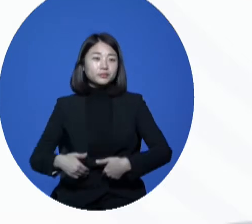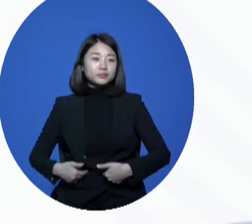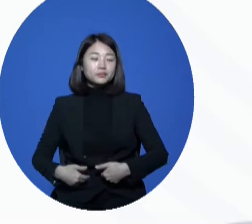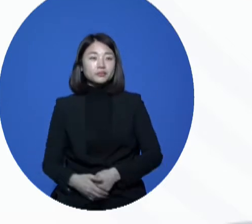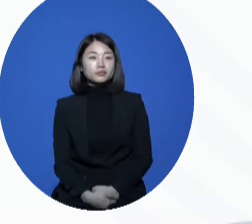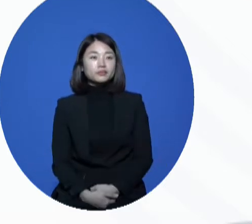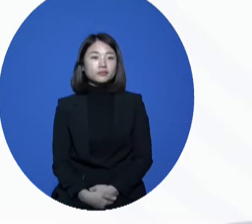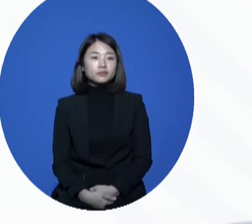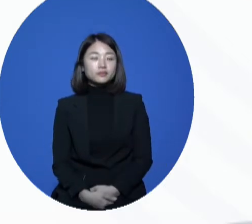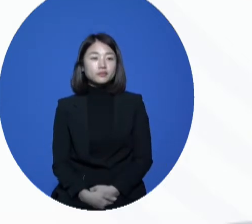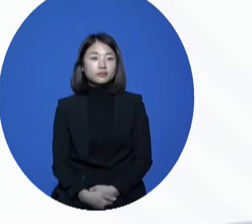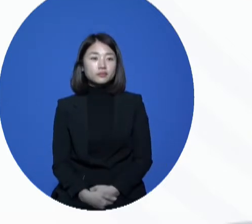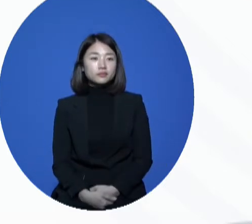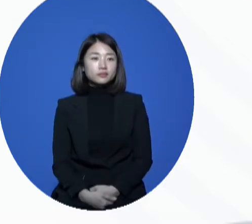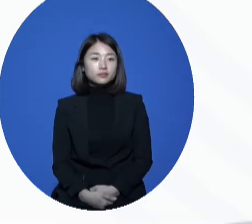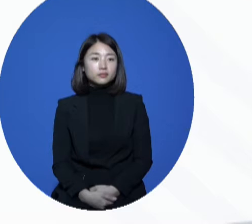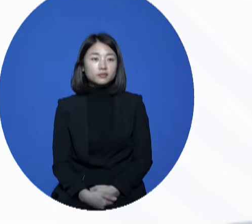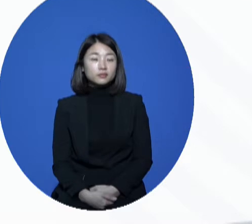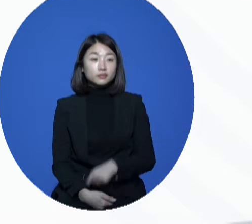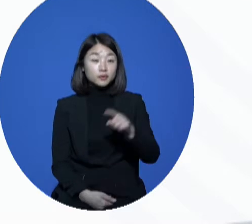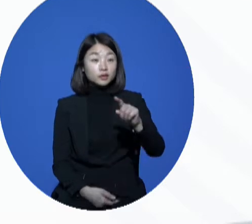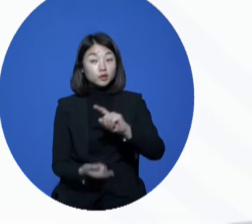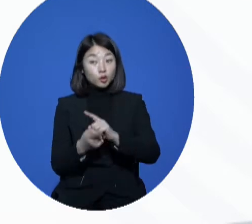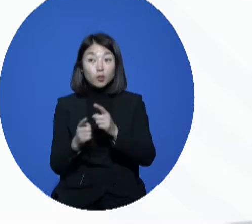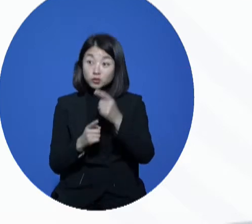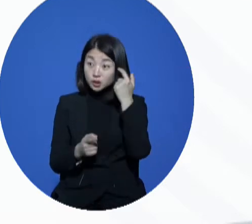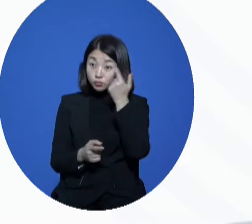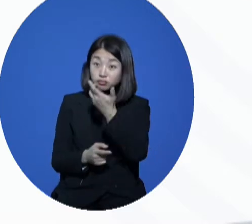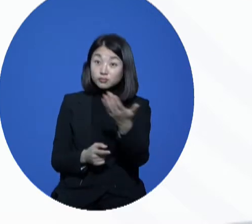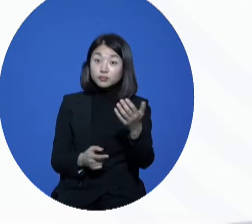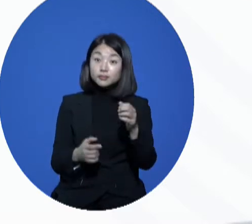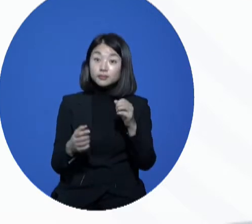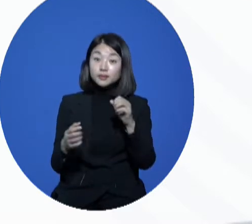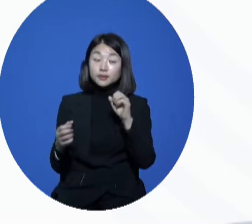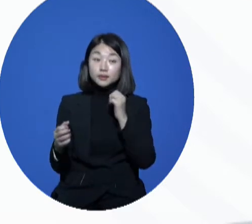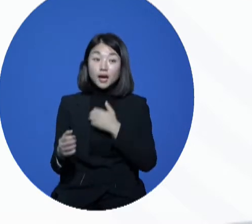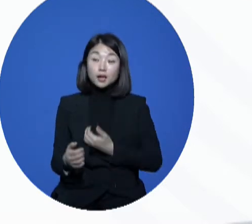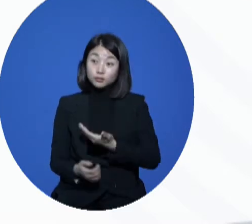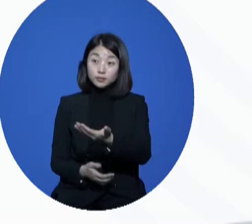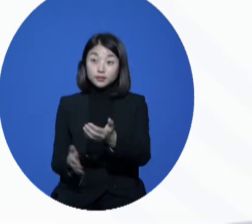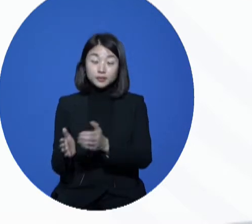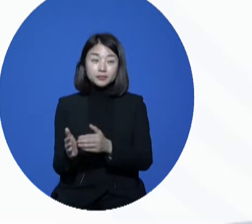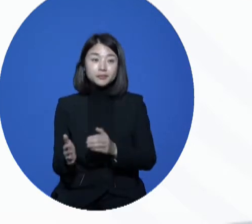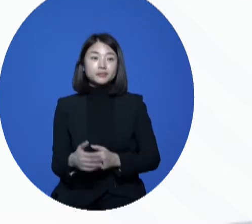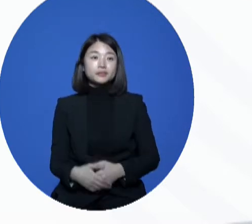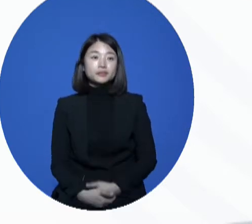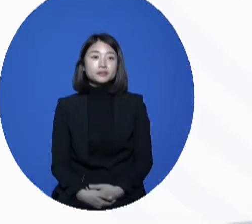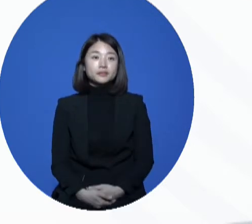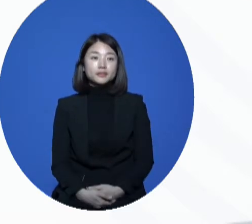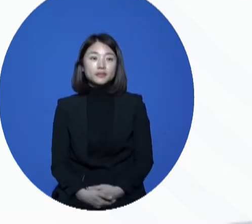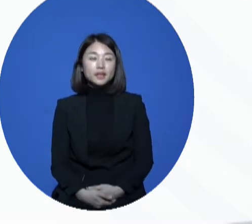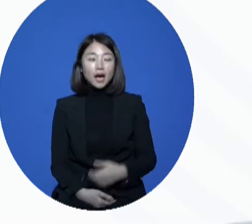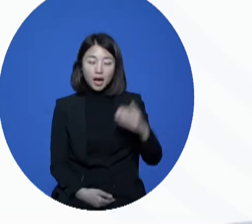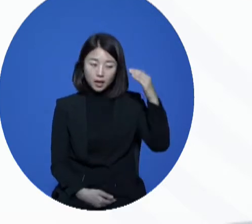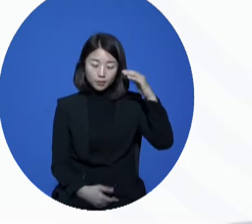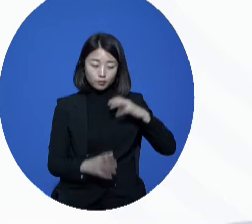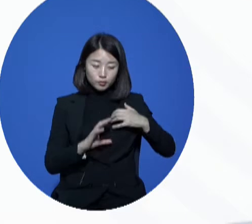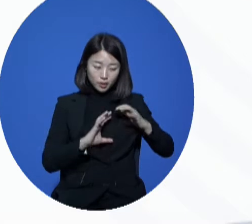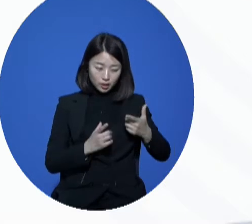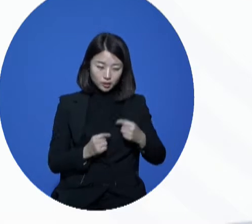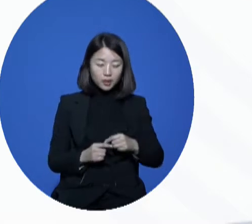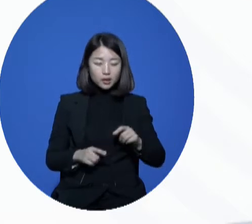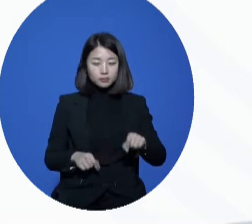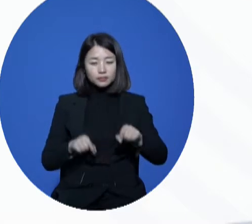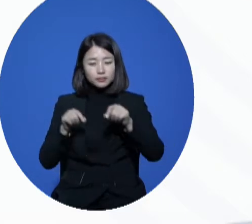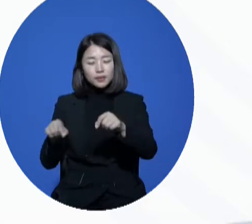핀란드에서의 경험을 여러분과 공유를 했는데요. 모두가 이런 법적인 조치를 취했으면 좋겠습니다.